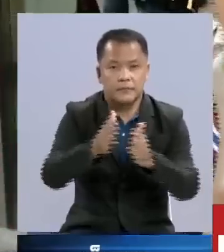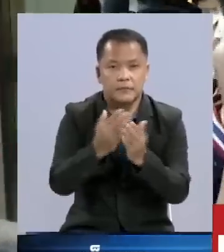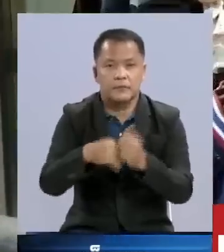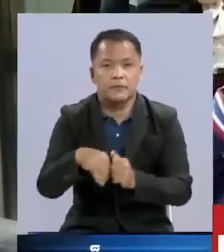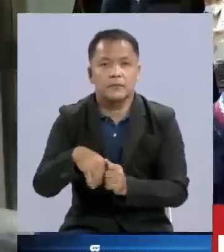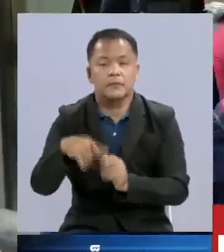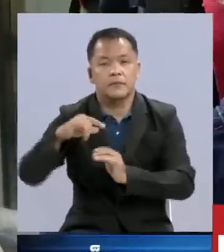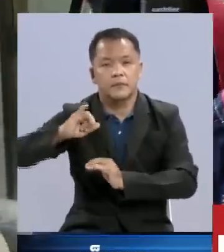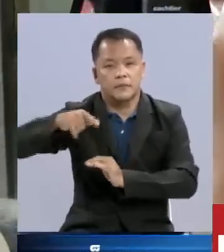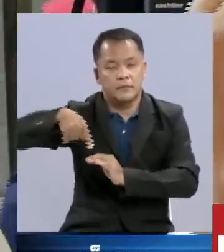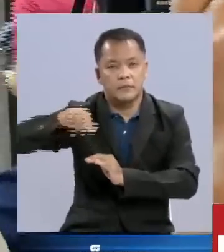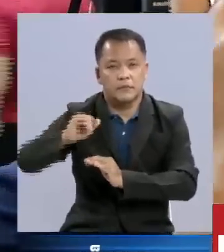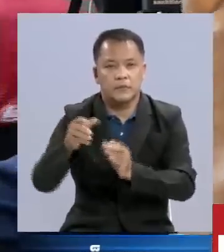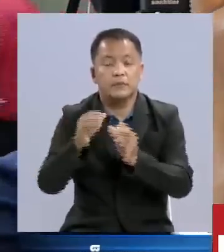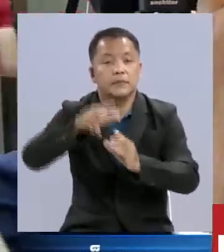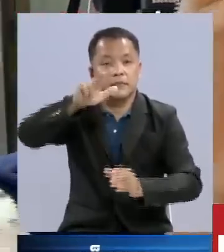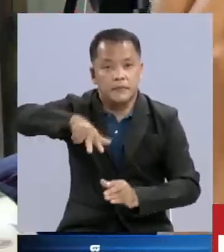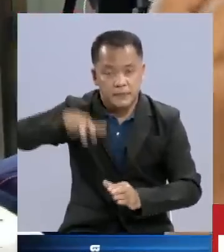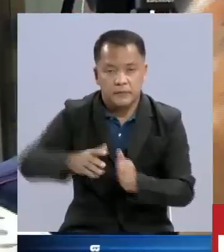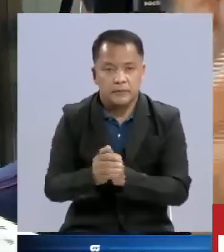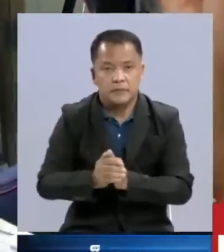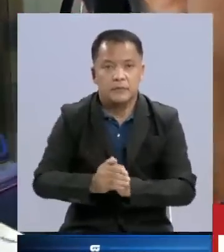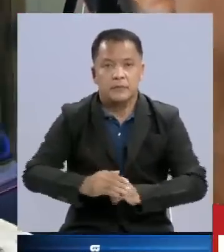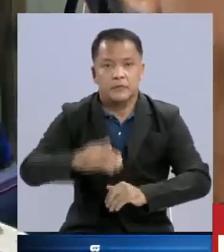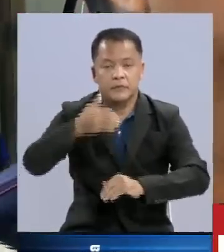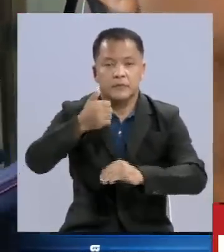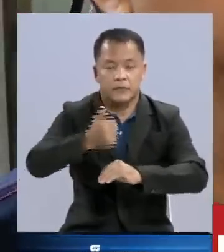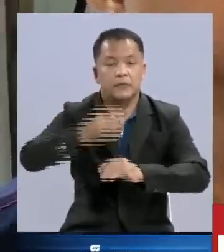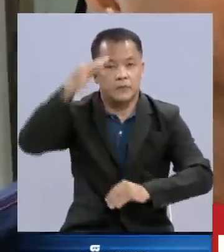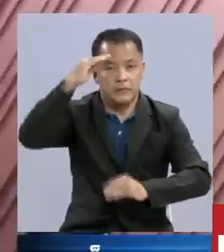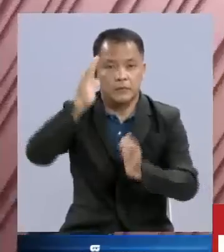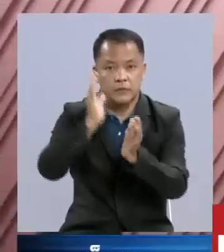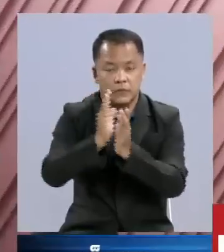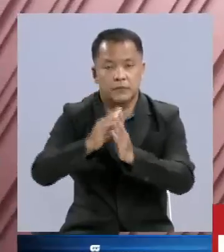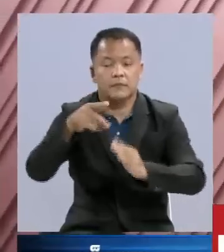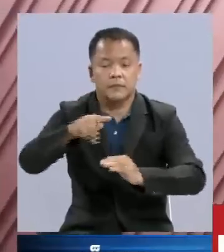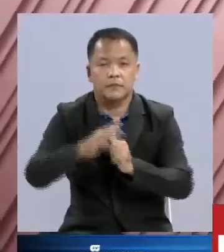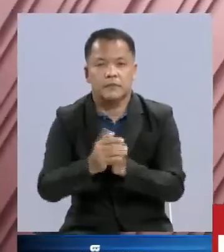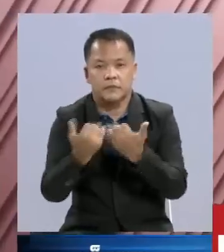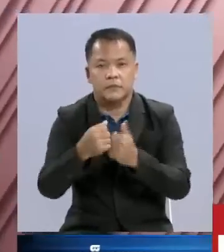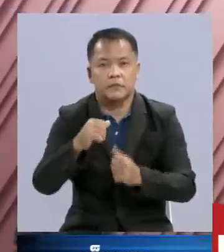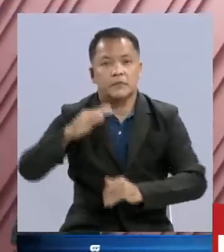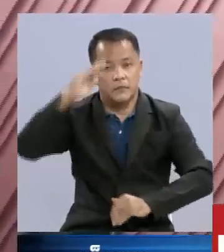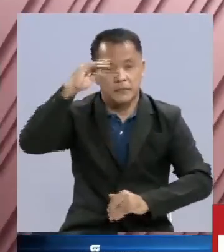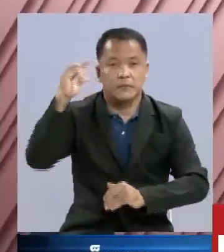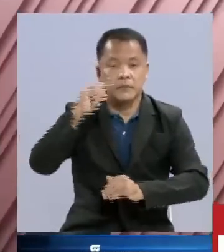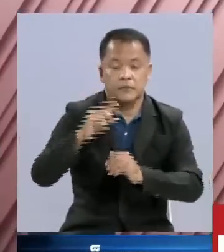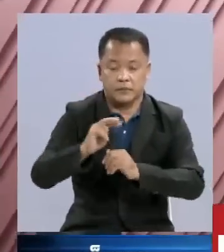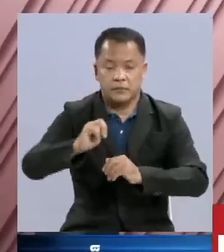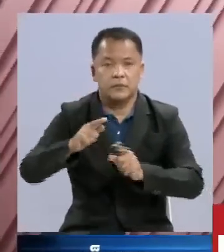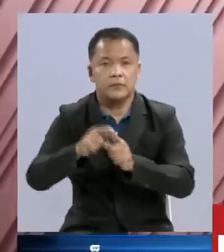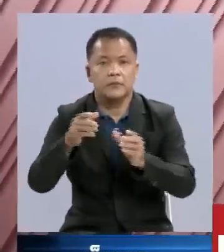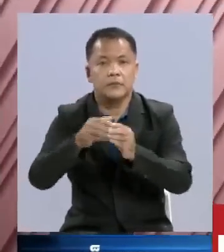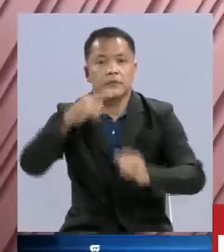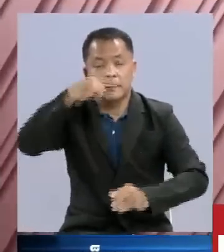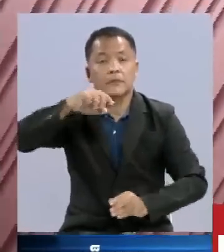ายเผ่าภูมิโรจนสกุลจากพรรคเพื่อไทยพันตำรวจเอกทวีสอดส่องจากพรรคประชาชาตินาวาอากาศเอกอนุดิษฐ์นาครทัพจากพรร